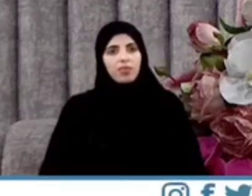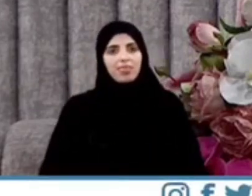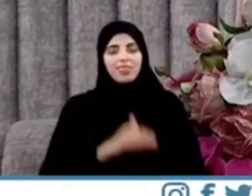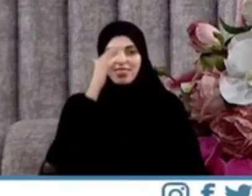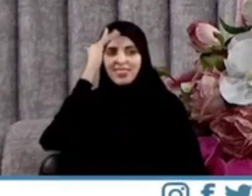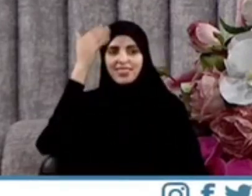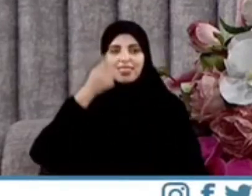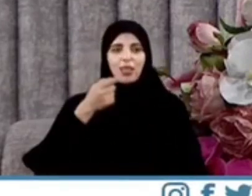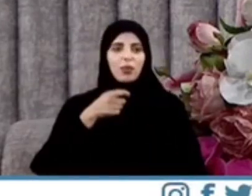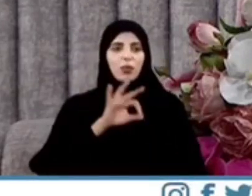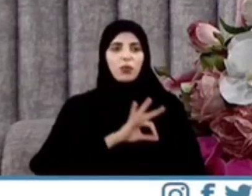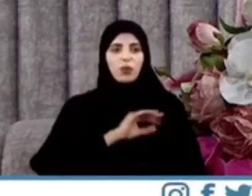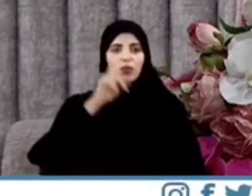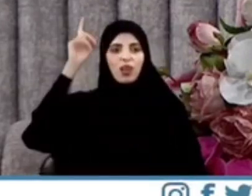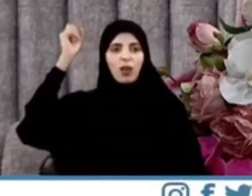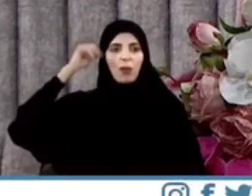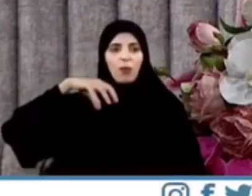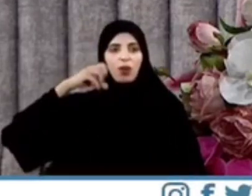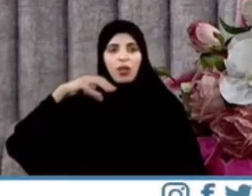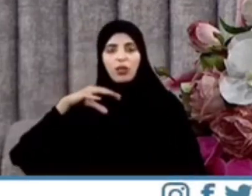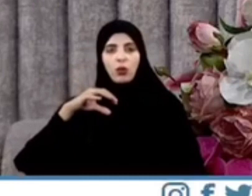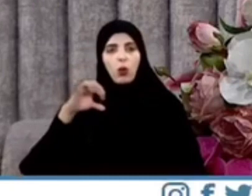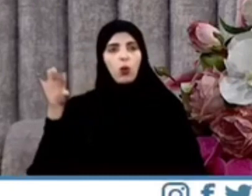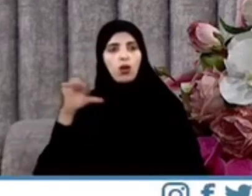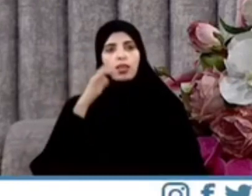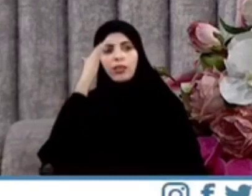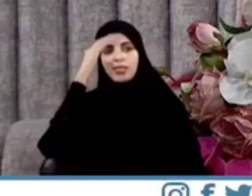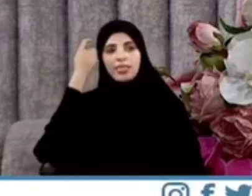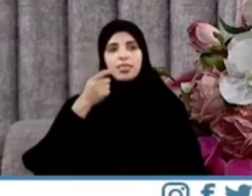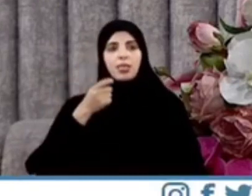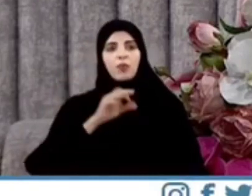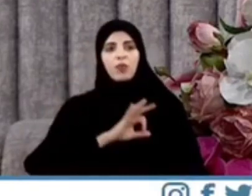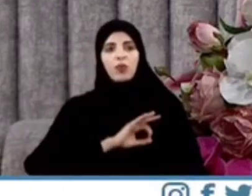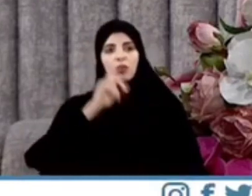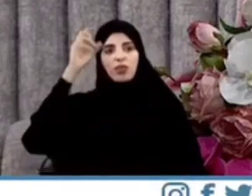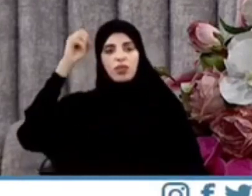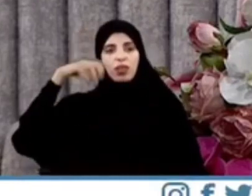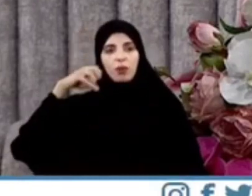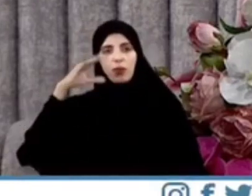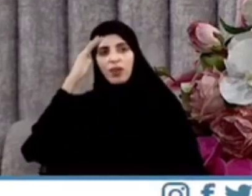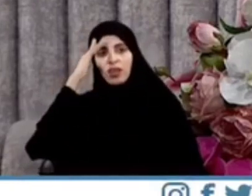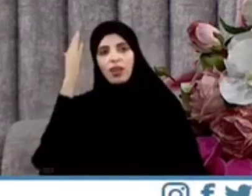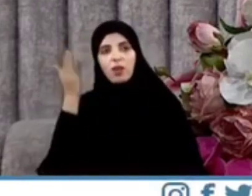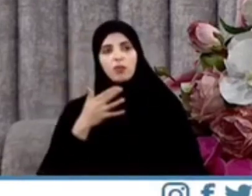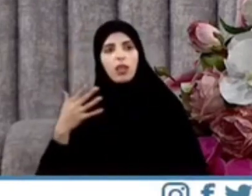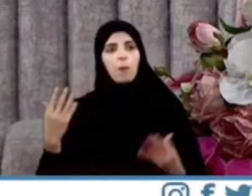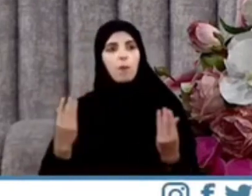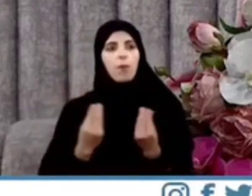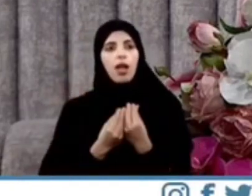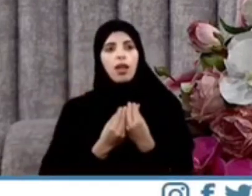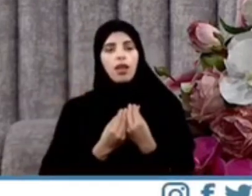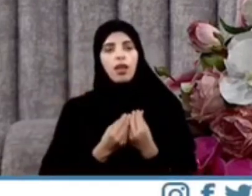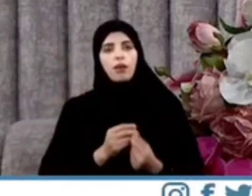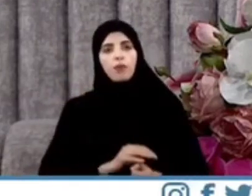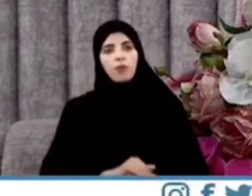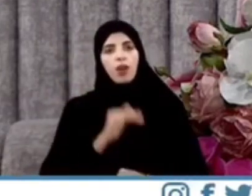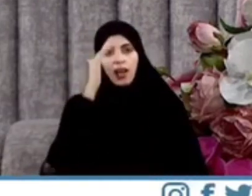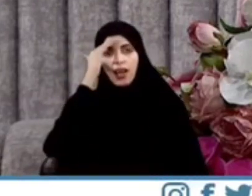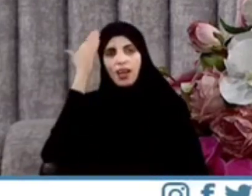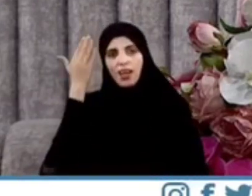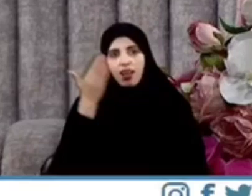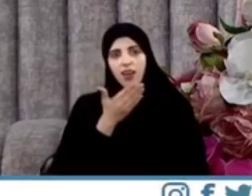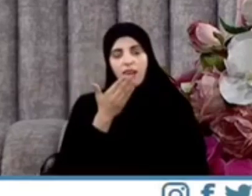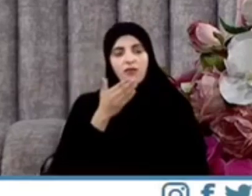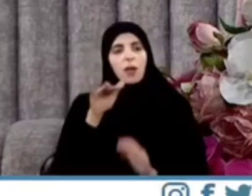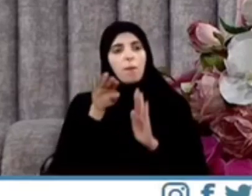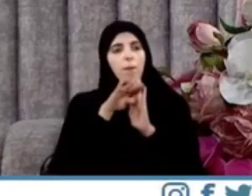السلام عليكم ورحمة الله وبركاته. وعليكم السلام ورحمة الله وبركاته، حياك الله معنا ونرحب فيك في